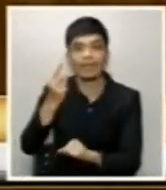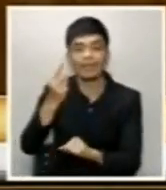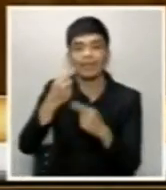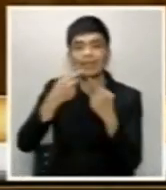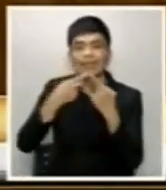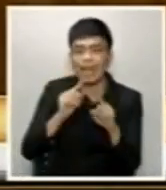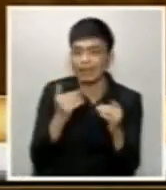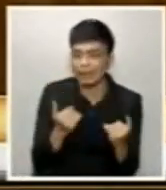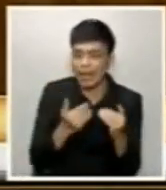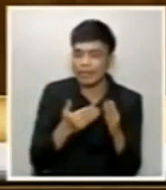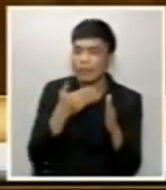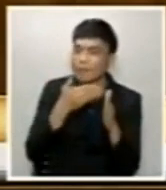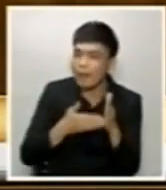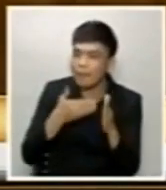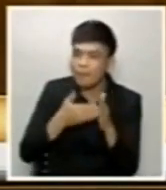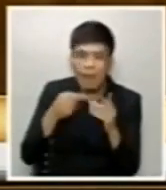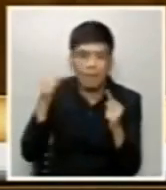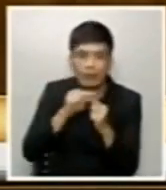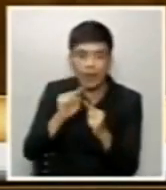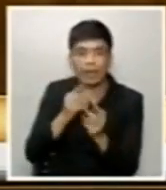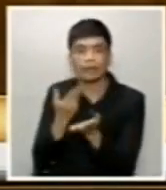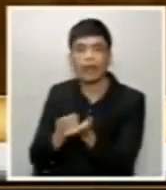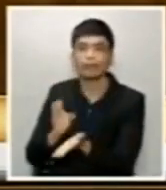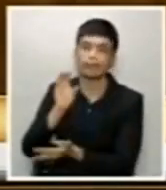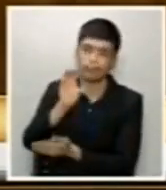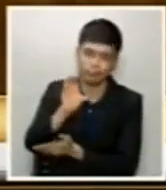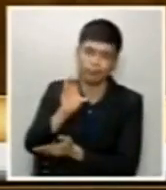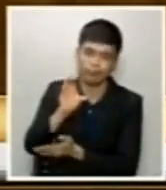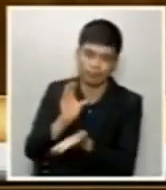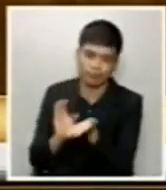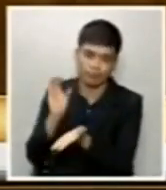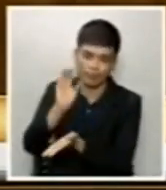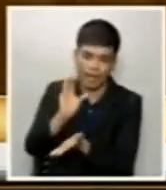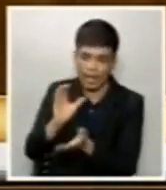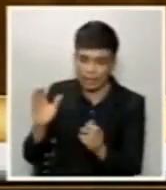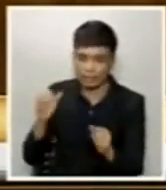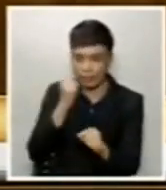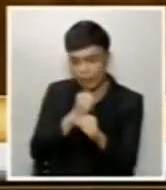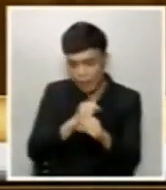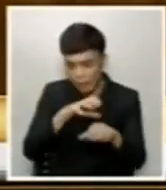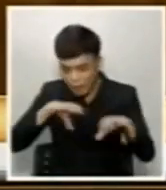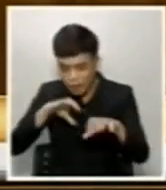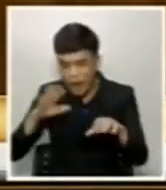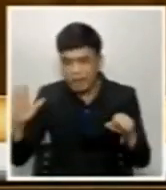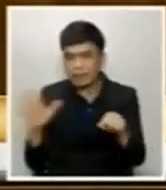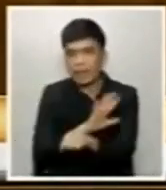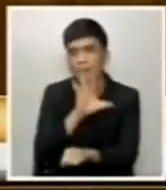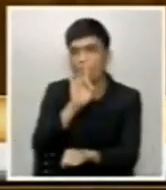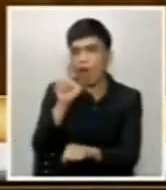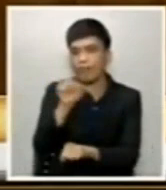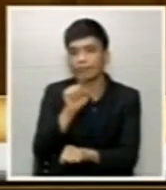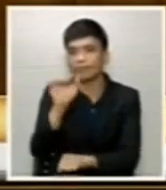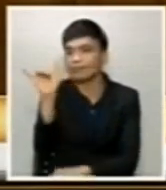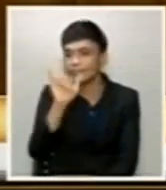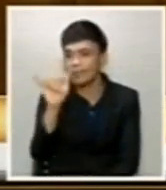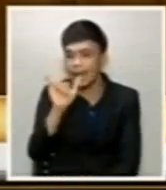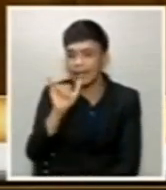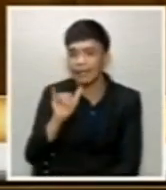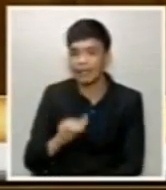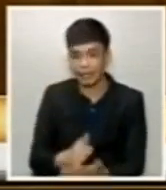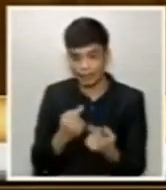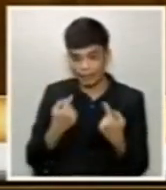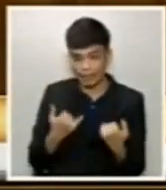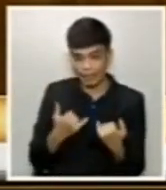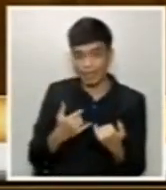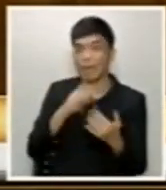ะติดขัดในส่วนของงบประมาณนะครับซึ่งเราอาจจะไม่ได้ทำได้เต็มที่ทุกอย่างแต่ทั้งหมดนะครับเรียนให้ท่านสบายใจเรามีแผน